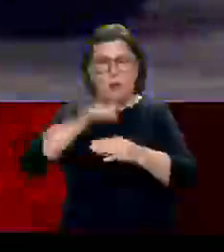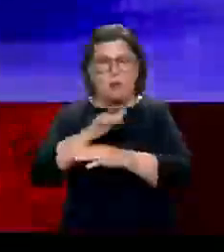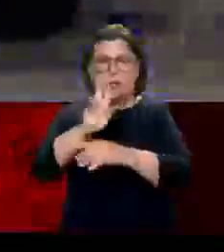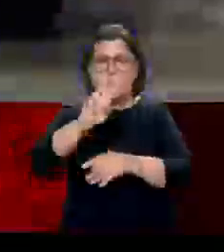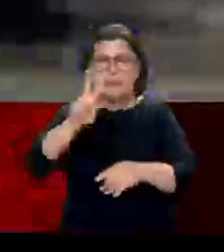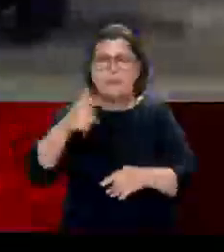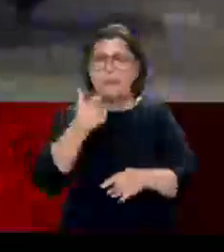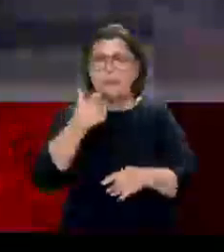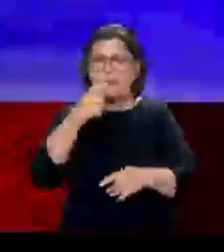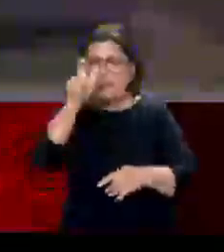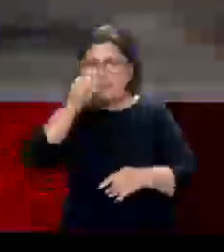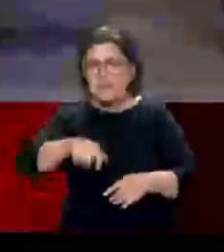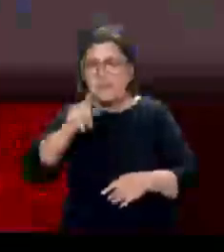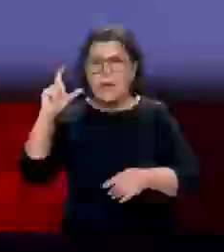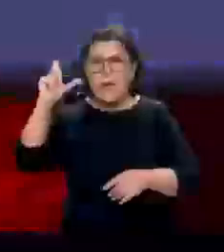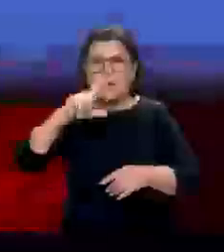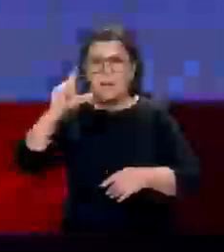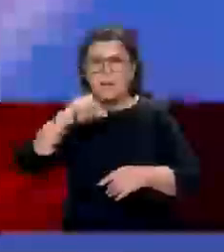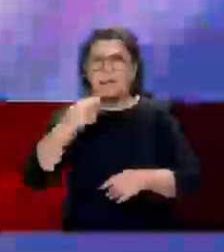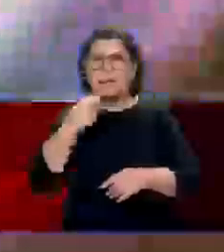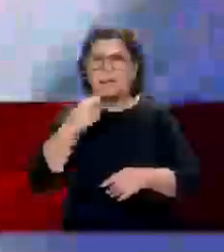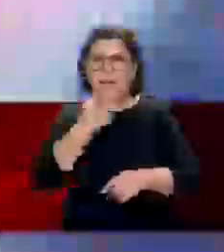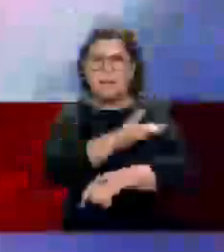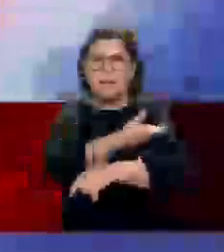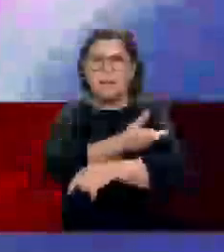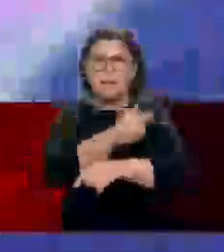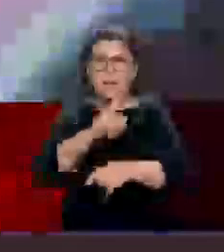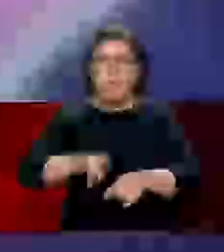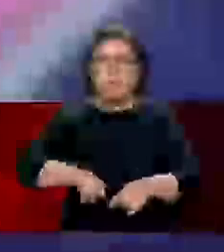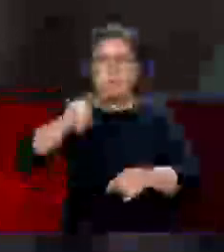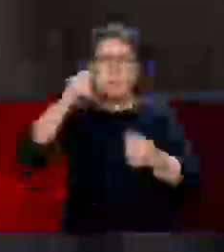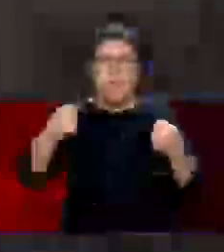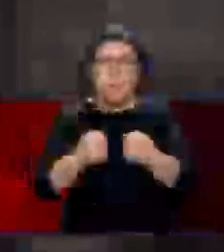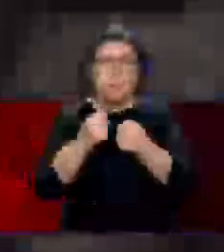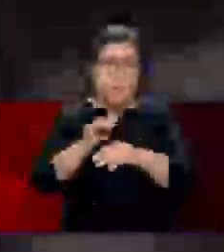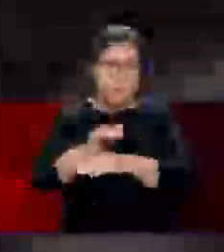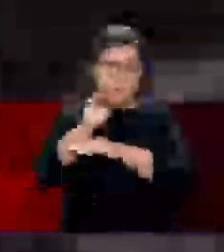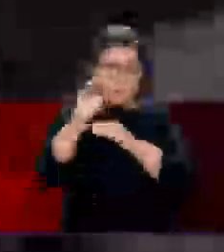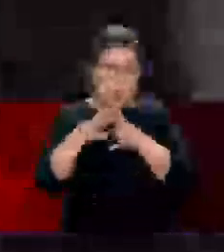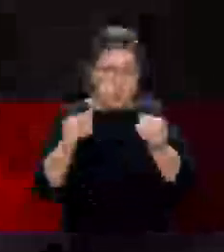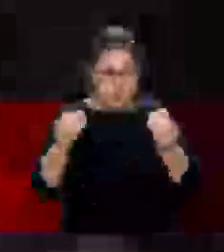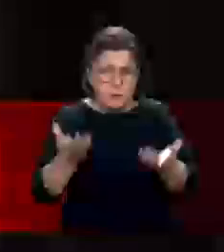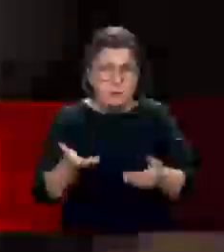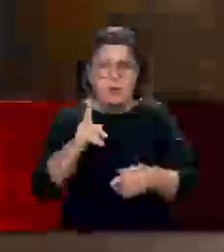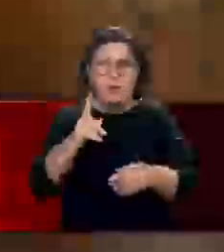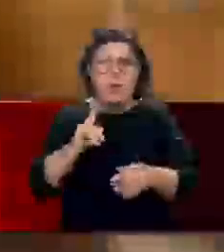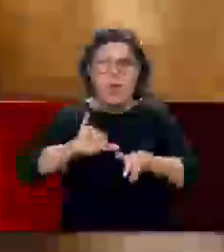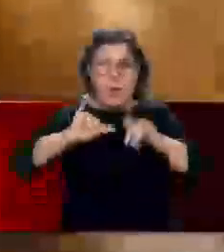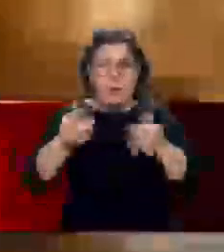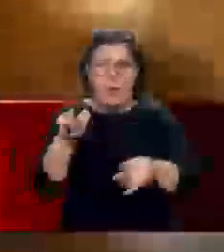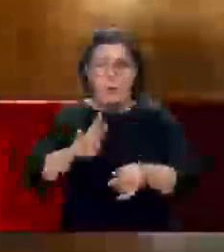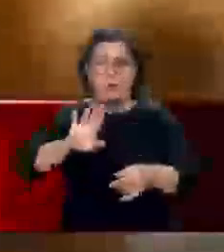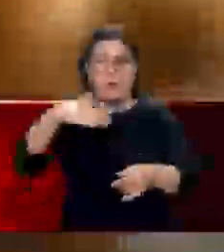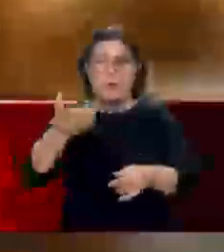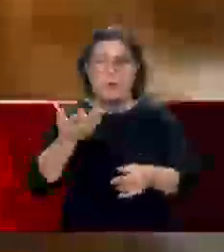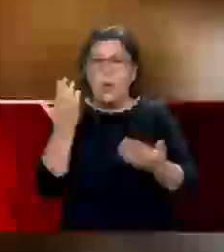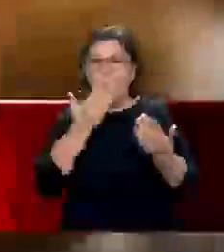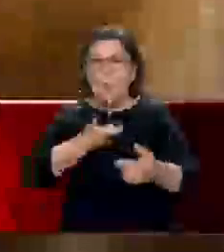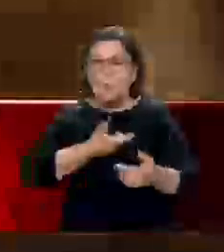yaşındaki Zeren Ertaş Aydın'daki güzelhisar kız öğrenci yurdunda asansör kazasında hayatını kaybetmiş o feci ölümün ardından